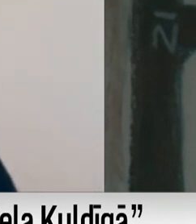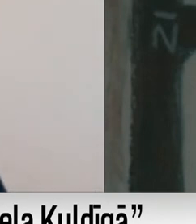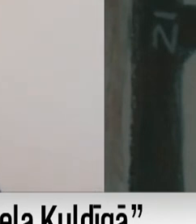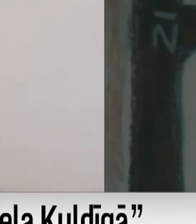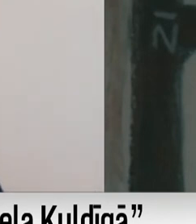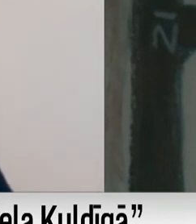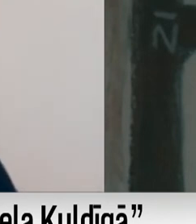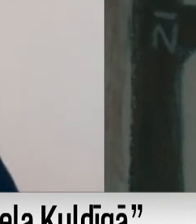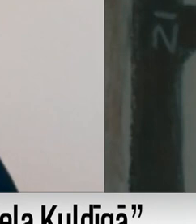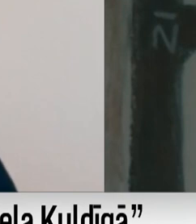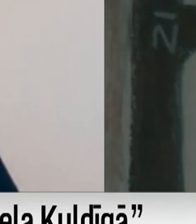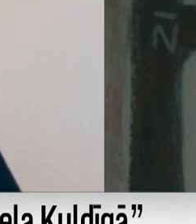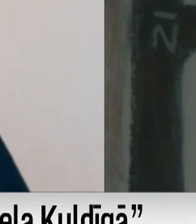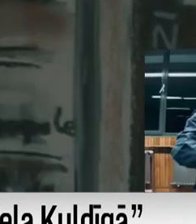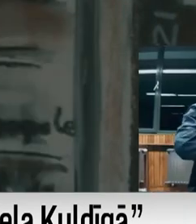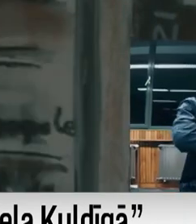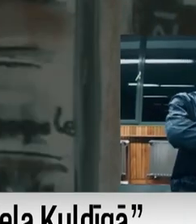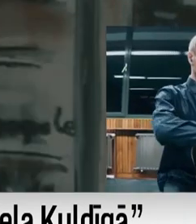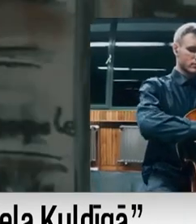es vasarā ziemā